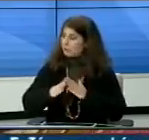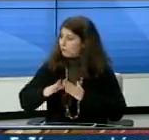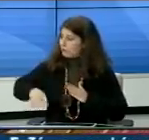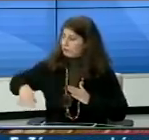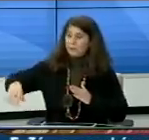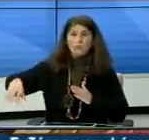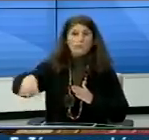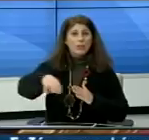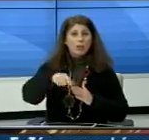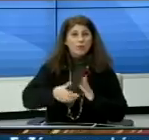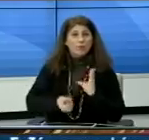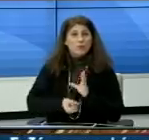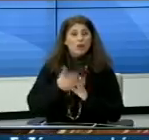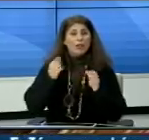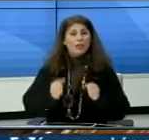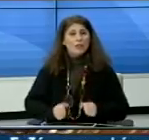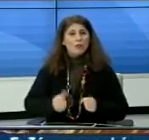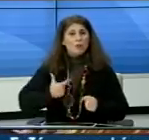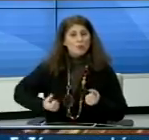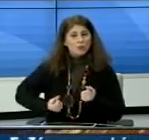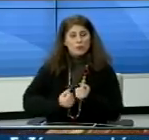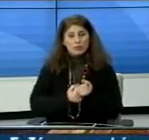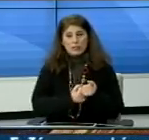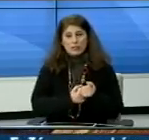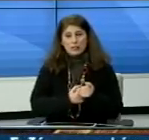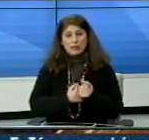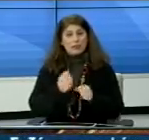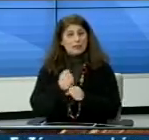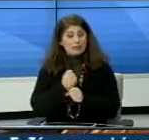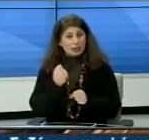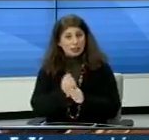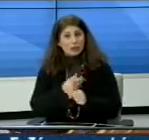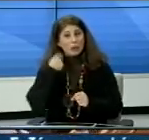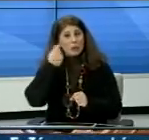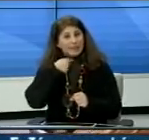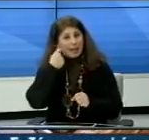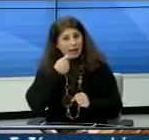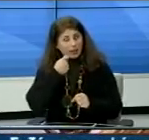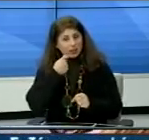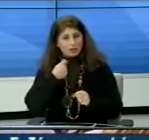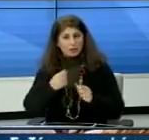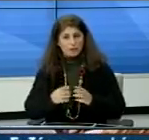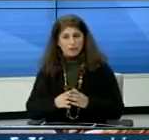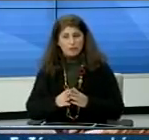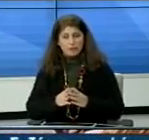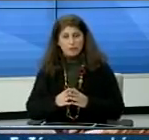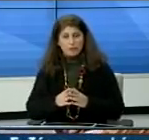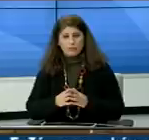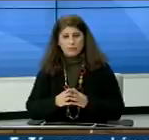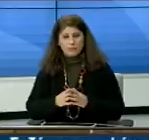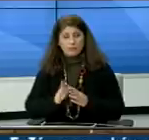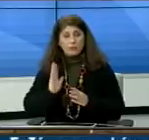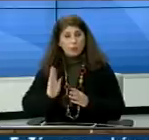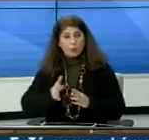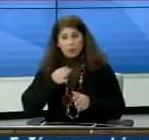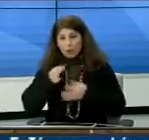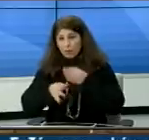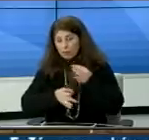το καινοτόμο θεσμό που έρχεται να υποστηρίξει τις εργαζόμενες μητέρες. Θα μπορούσα να